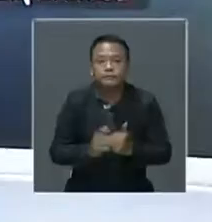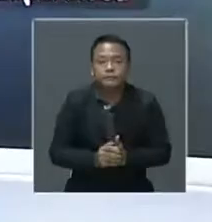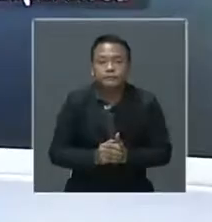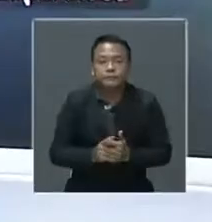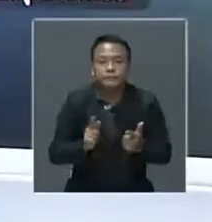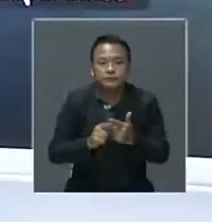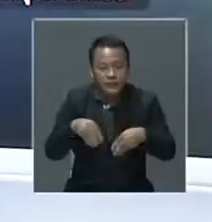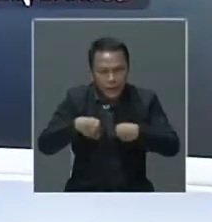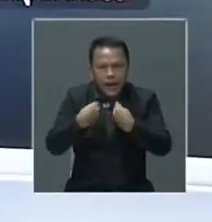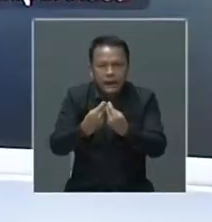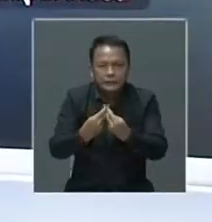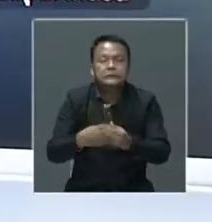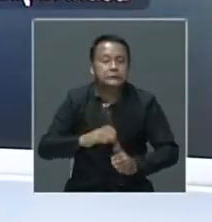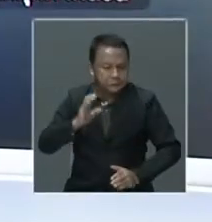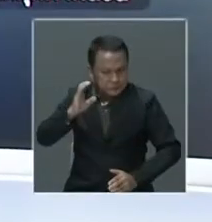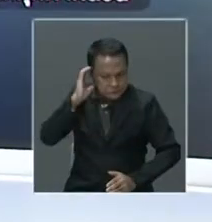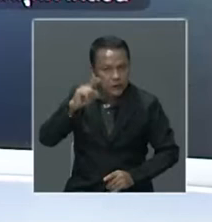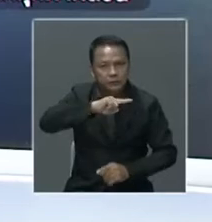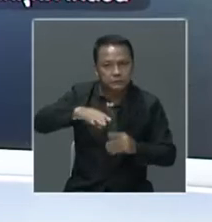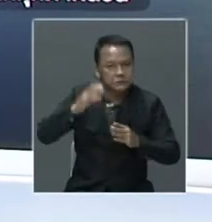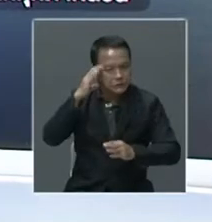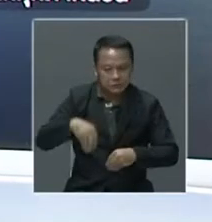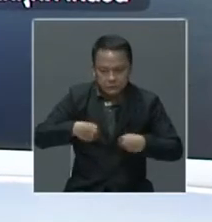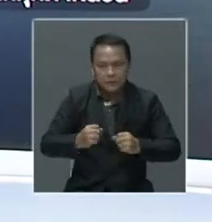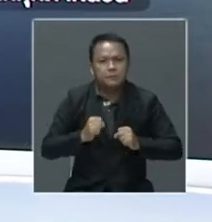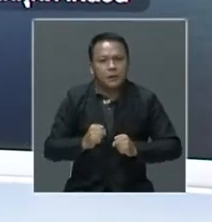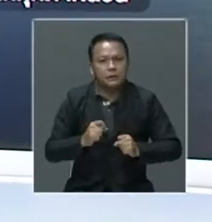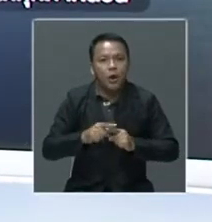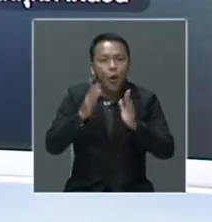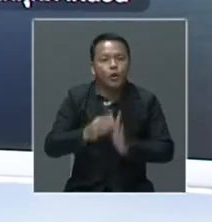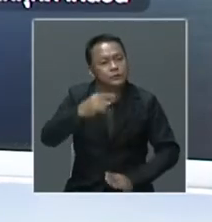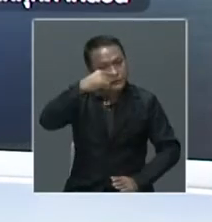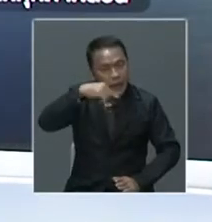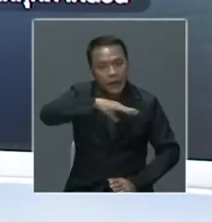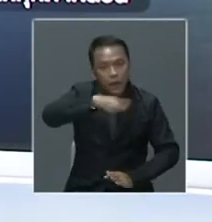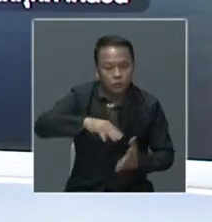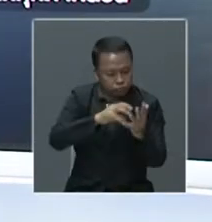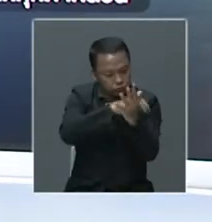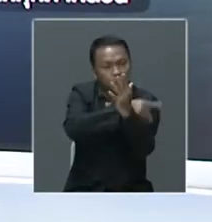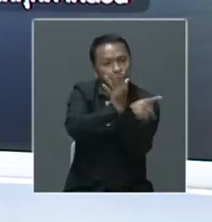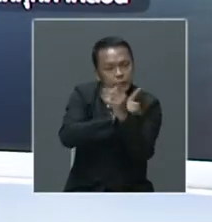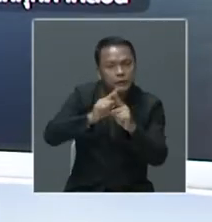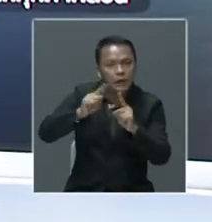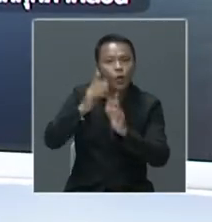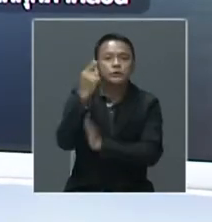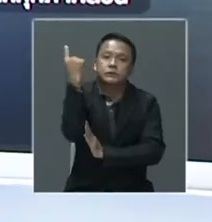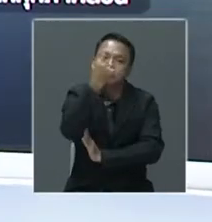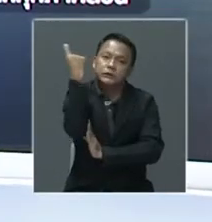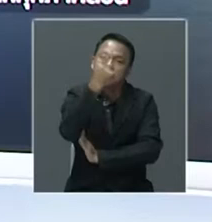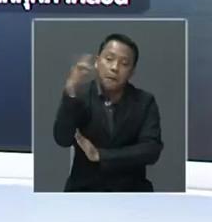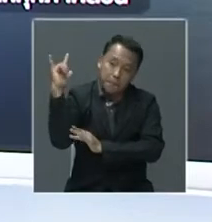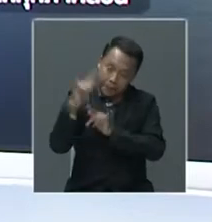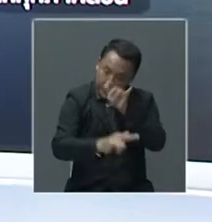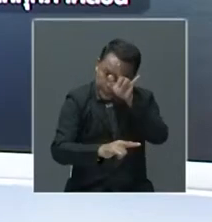คือการสร้างความเชื่อมั่นค่ะสร้างความเชื่อมั่นให้กับใครบ้างล่ะทั้งกับคนไทยเองคนในพื้นที่รวมไปถึงนักท่องเที่ยวว่าเขามา